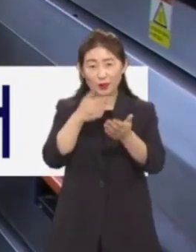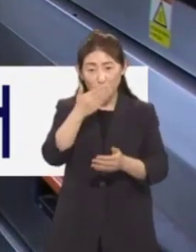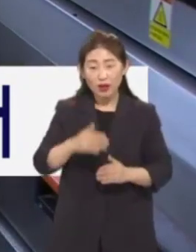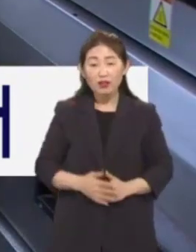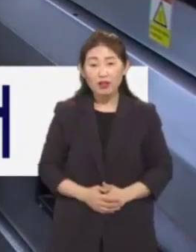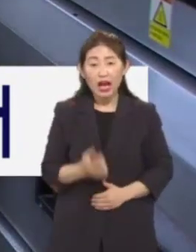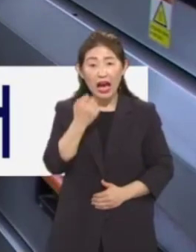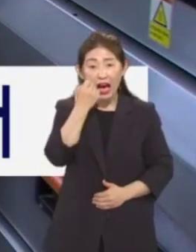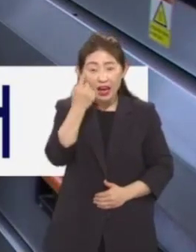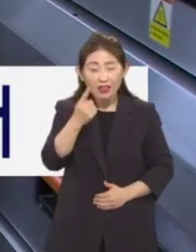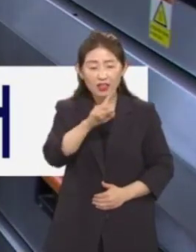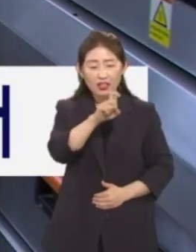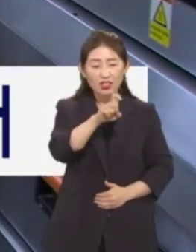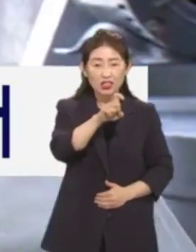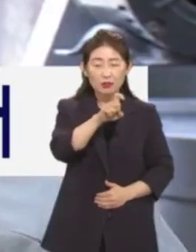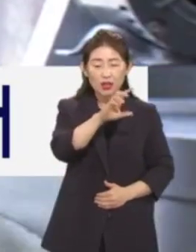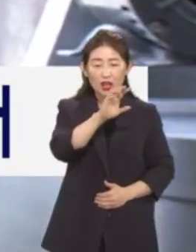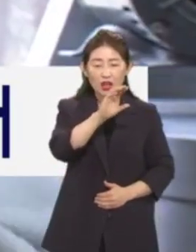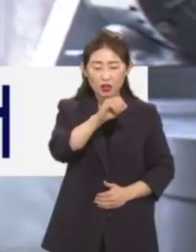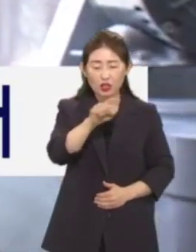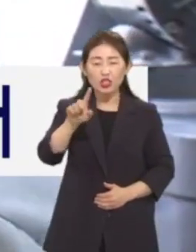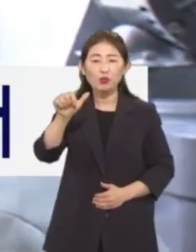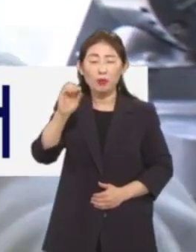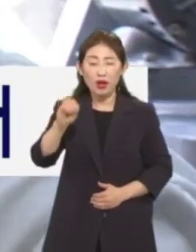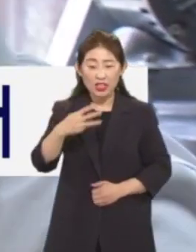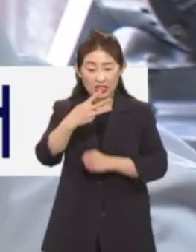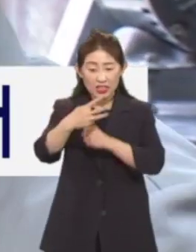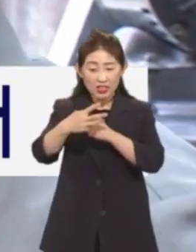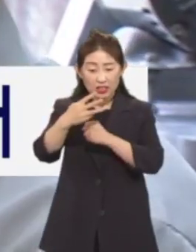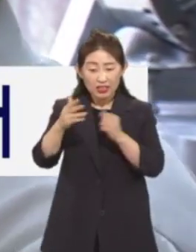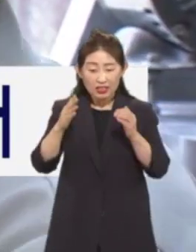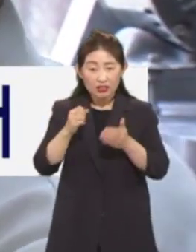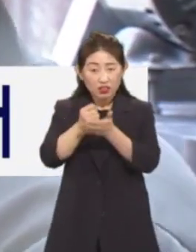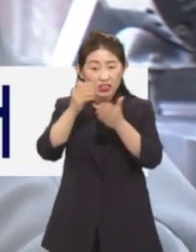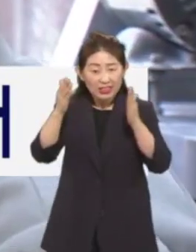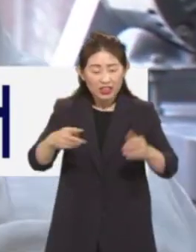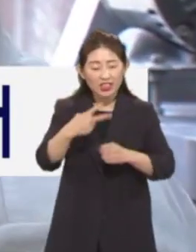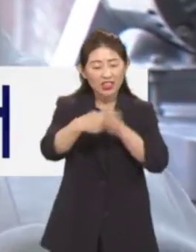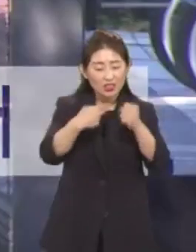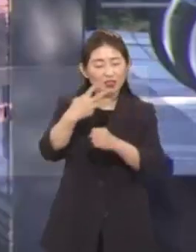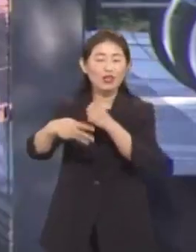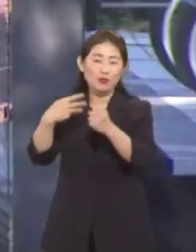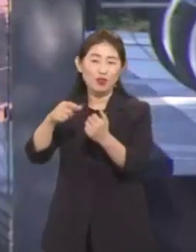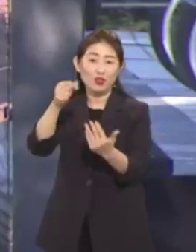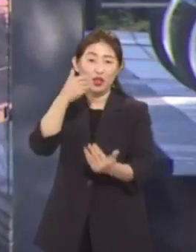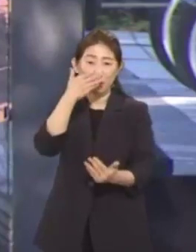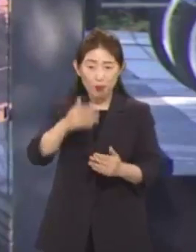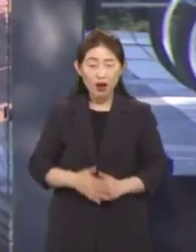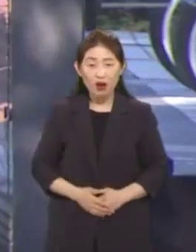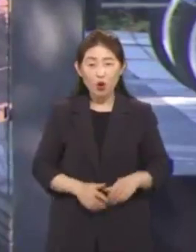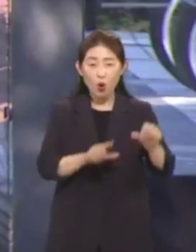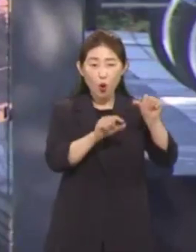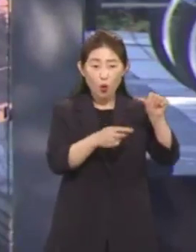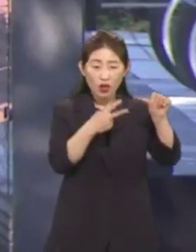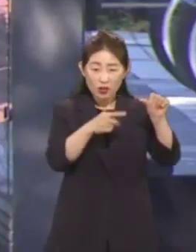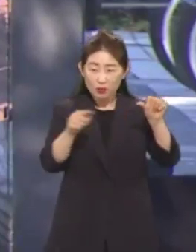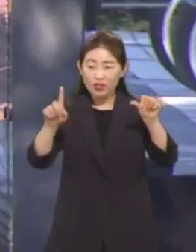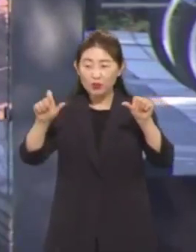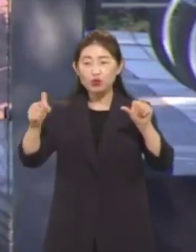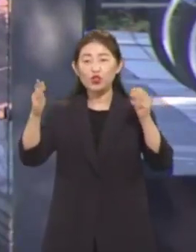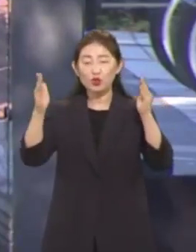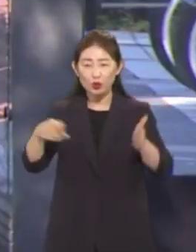적립금도 월 10에서 15만 원까지 적립기간도 2, 3년으로 선택할 수 있도록 변경해 다음 달 2일부터